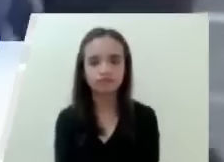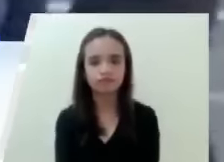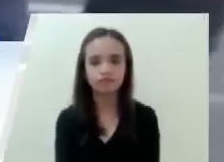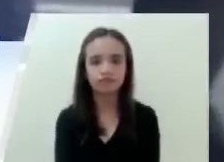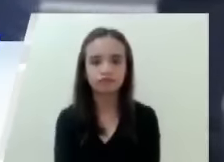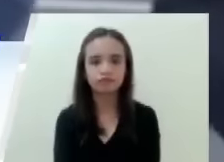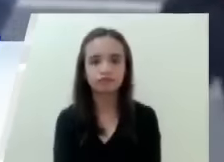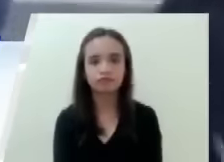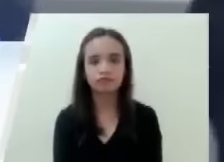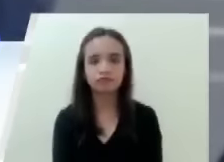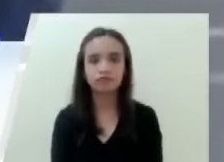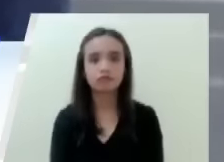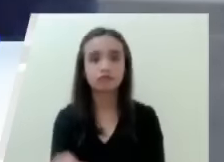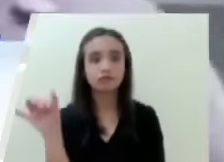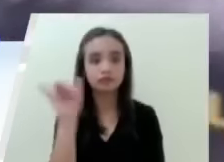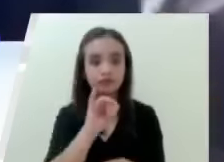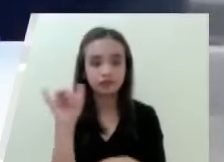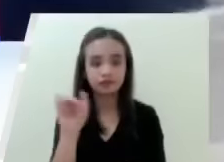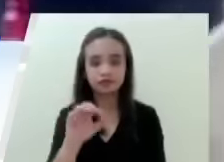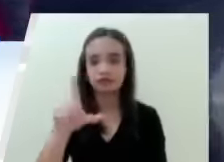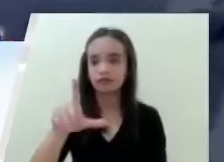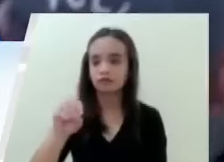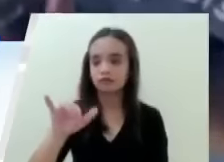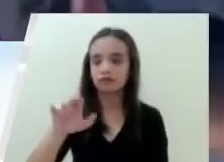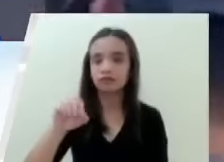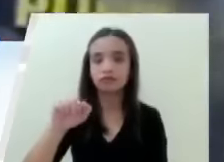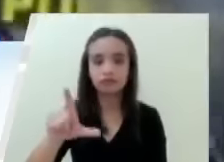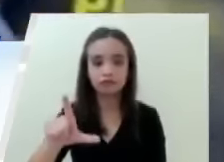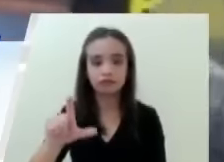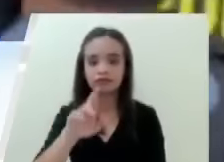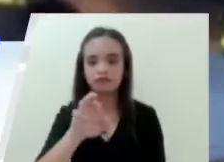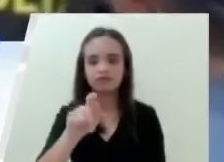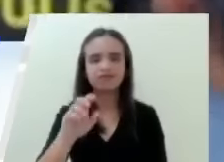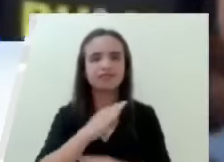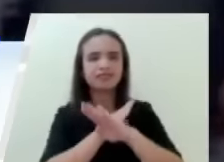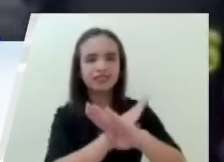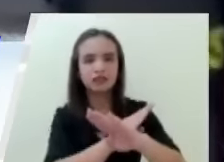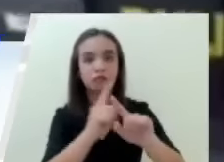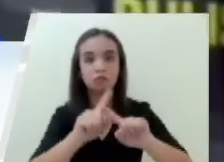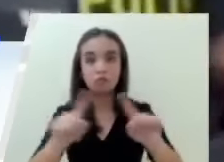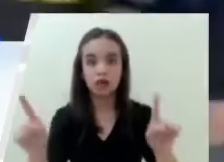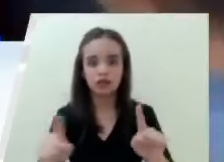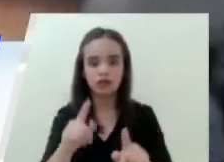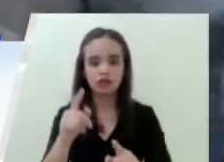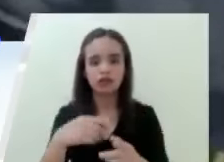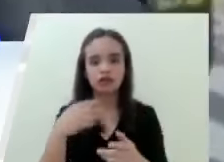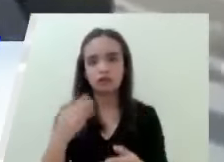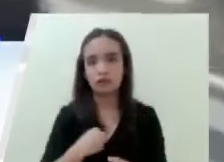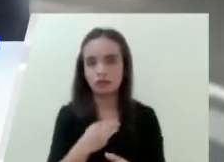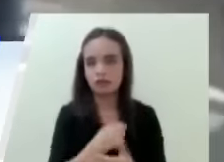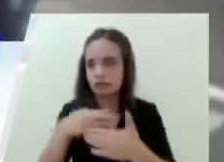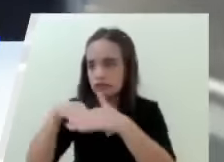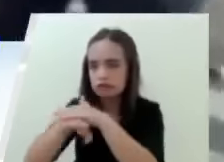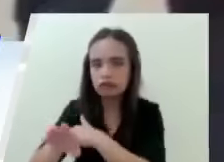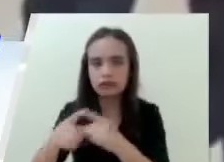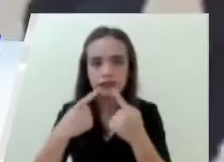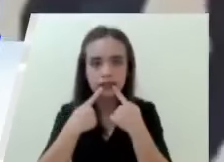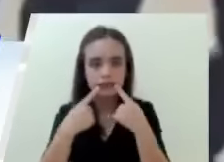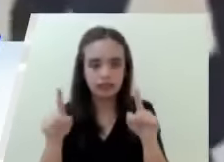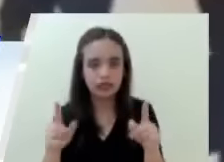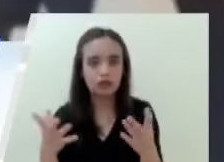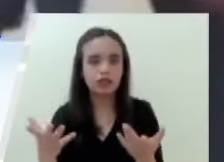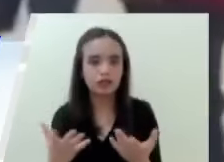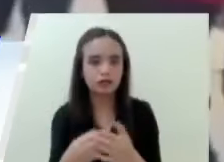Maging sa kanto ng Loyola at Recto Avenue, hinarang din pero nakalusot sa pulisya ang mga miyembro ng Buklurang Manggagawa ng Pilipinas o